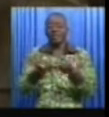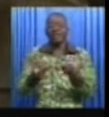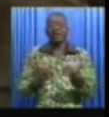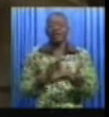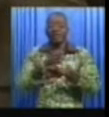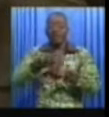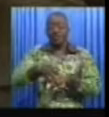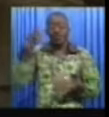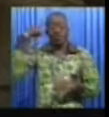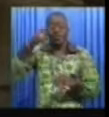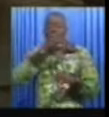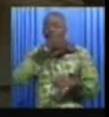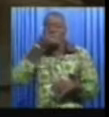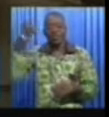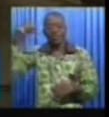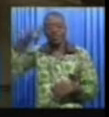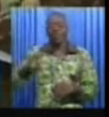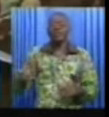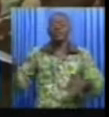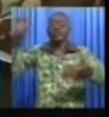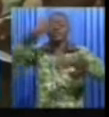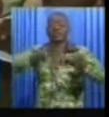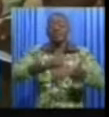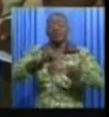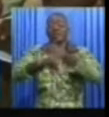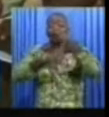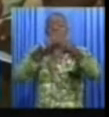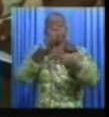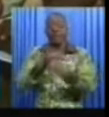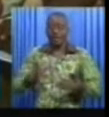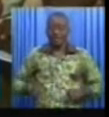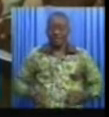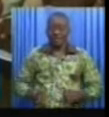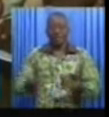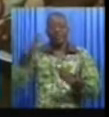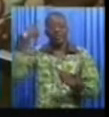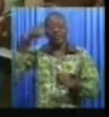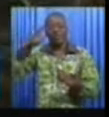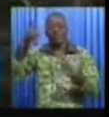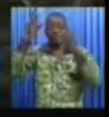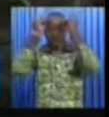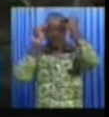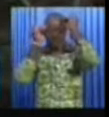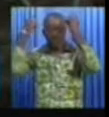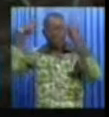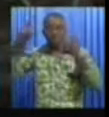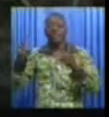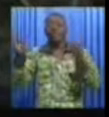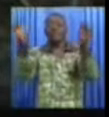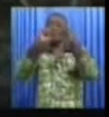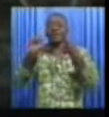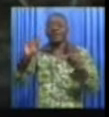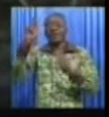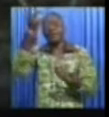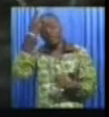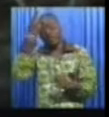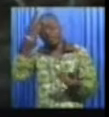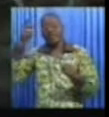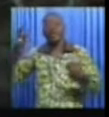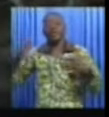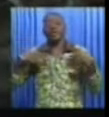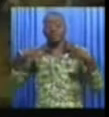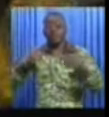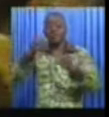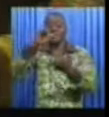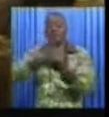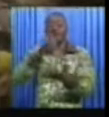meilleure articulation des initiatives internationales et des efforts domestiques tournés vers le renforcement des systèmes et des politiques de santé. C'est